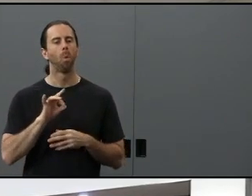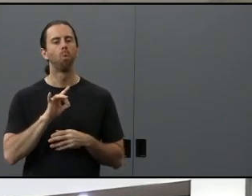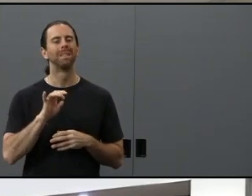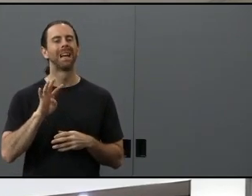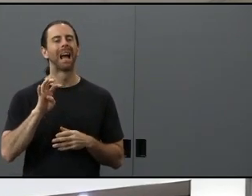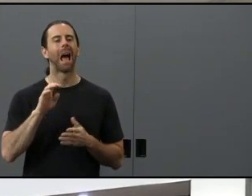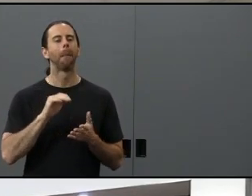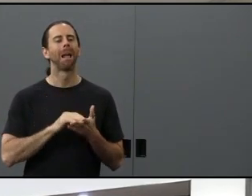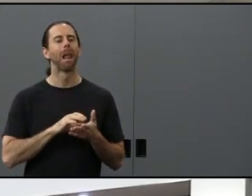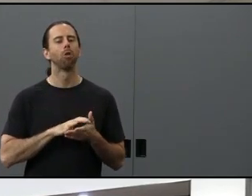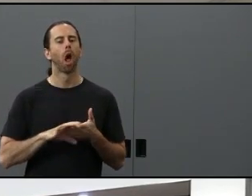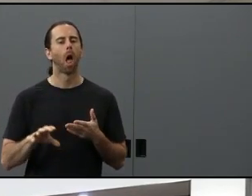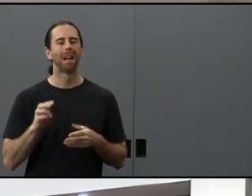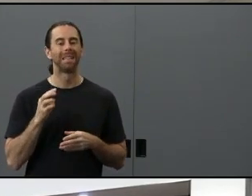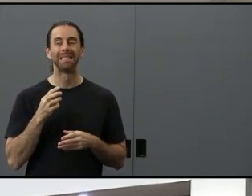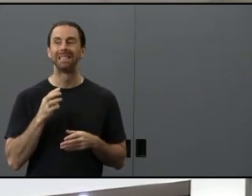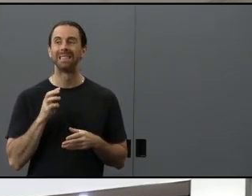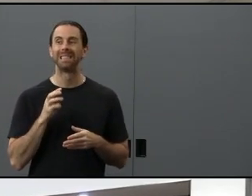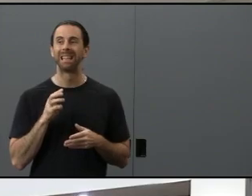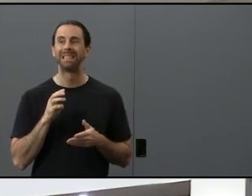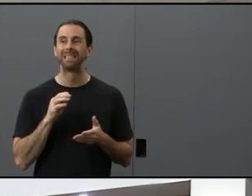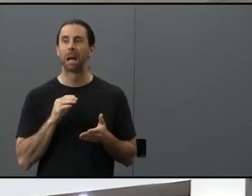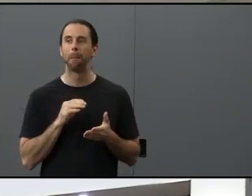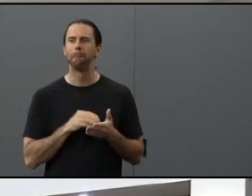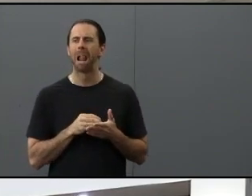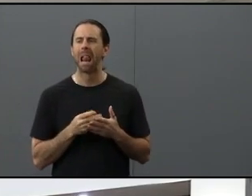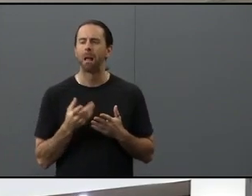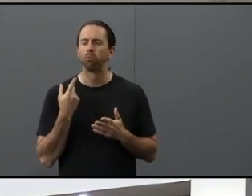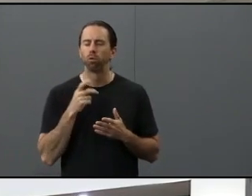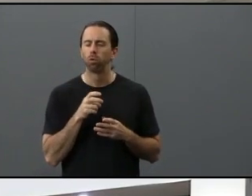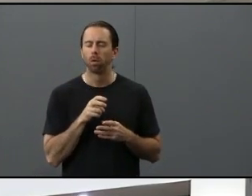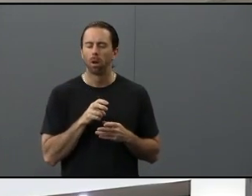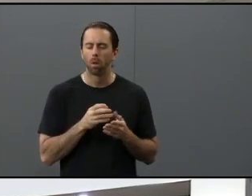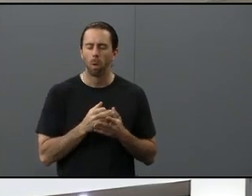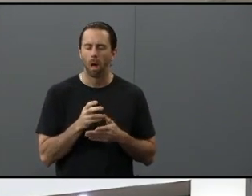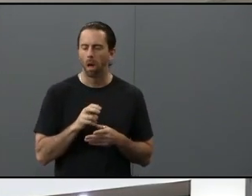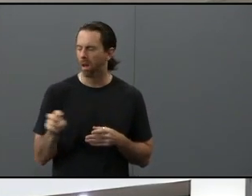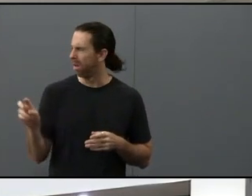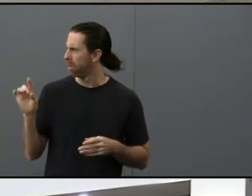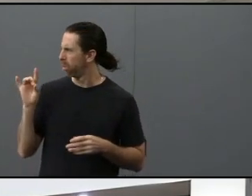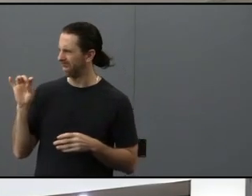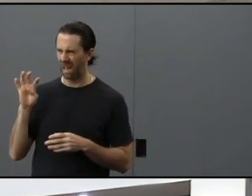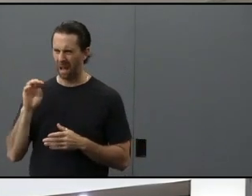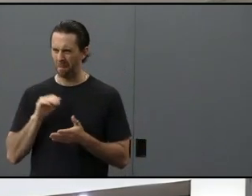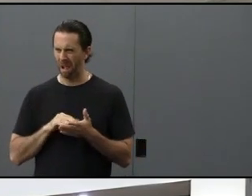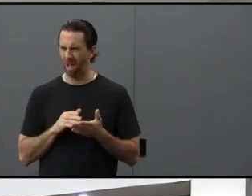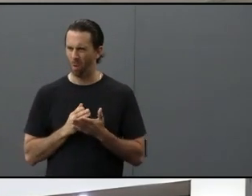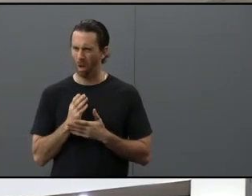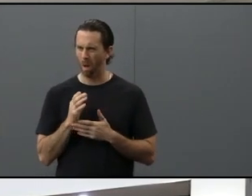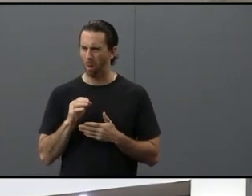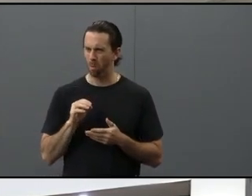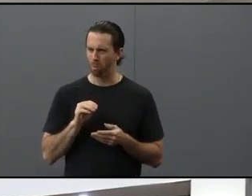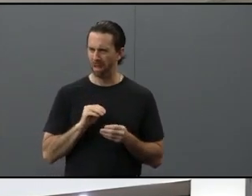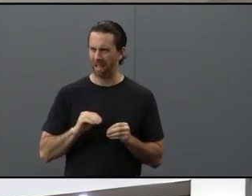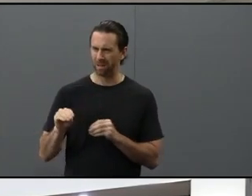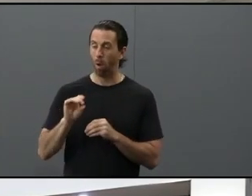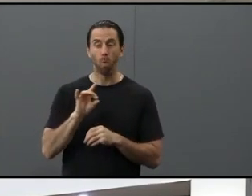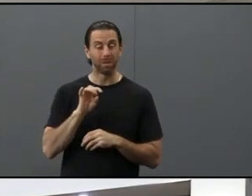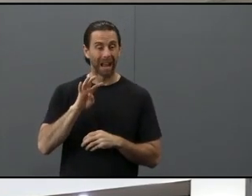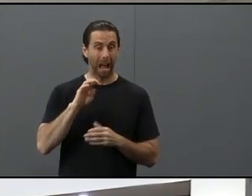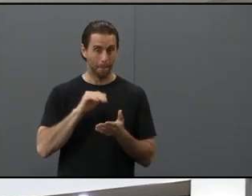dollars 15000 quelque chose non quelqu'un aurait 840000 de droits de mutation à payer non 840000